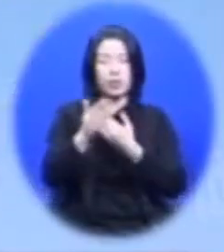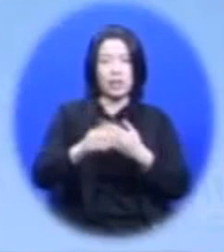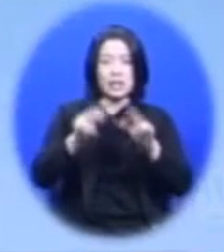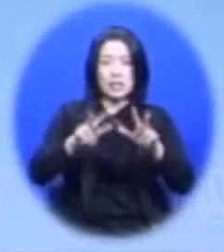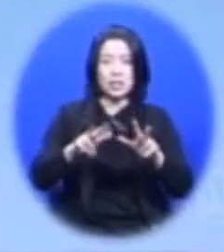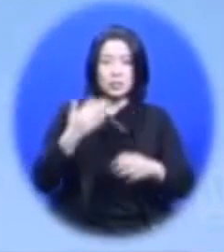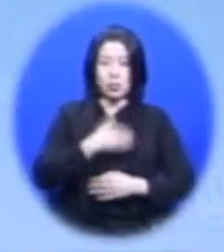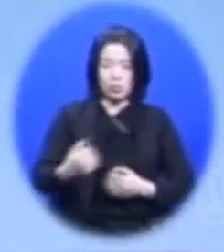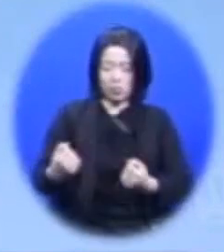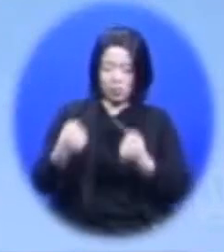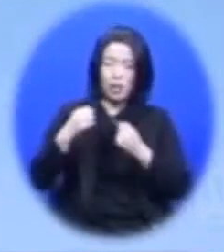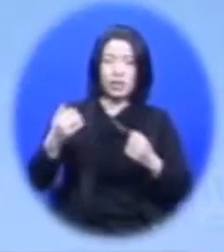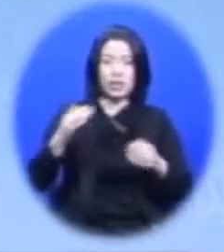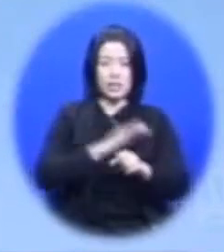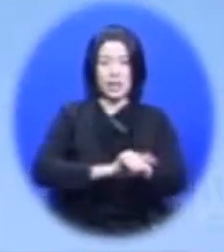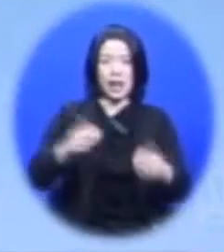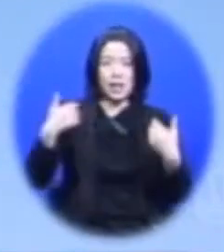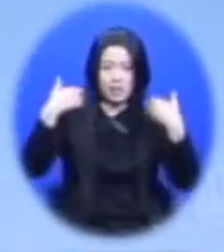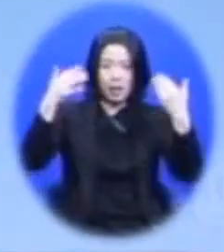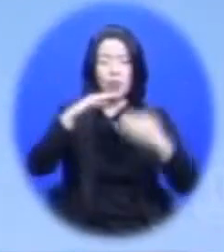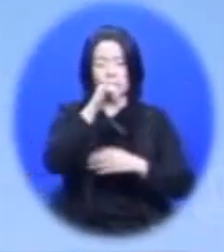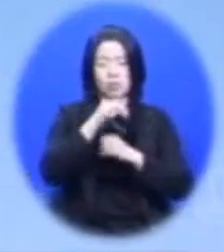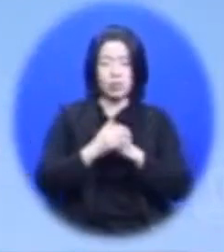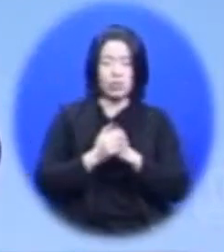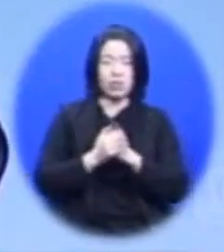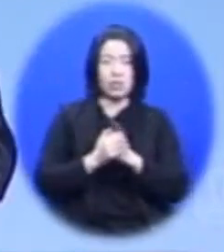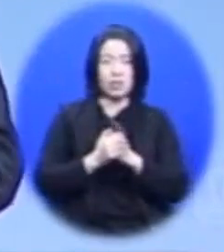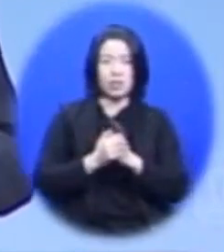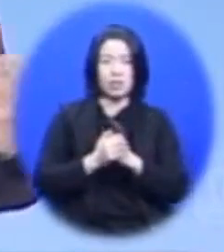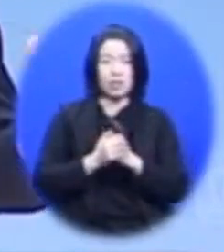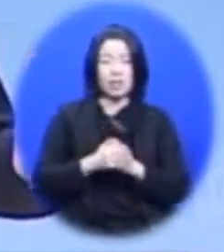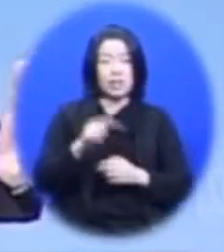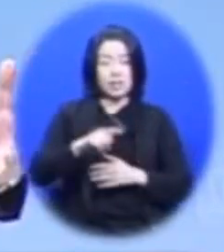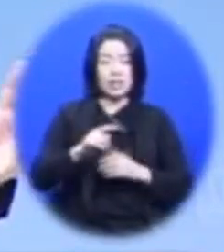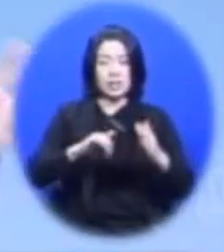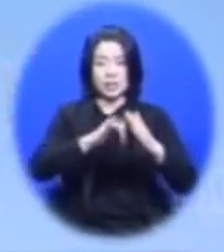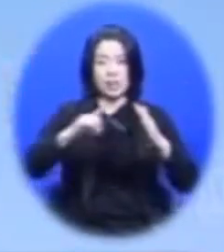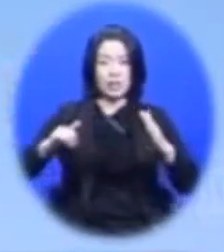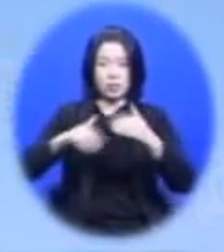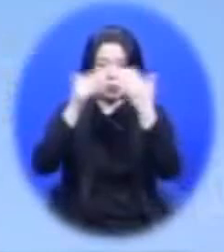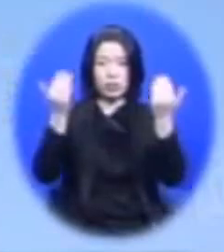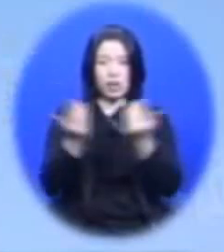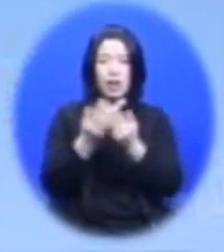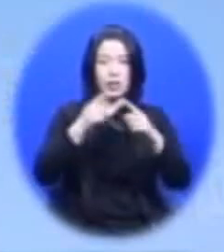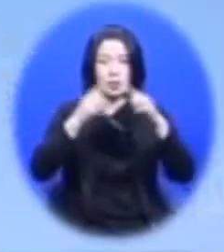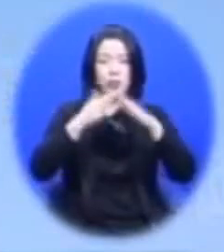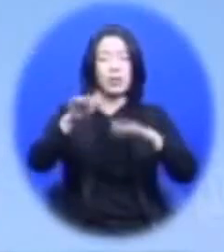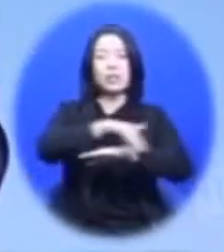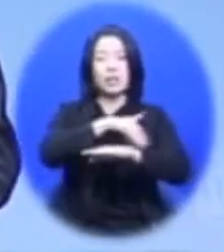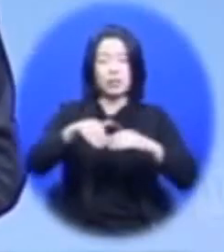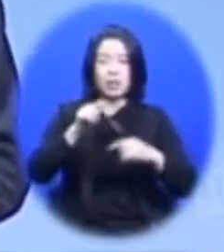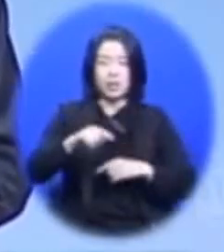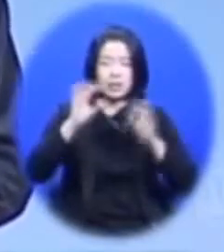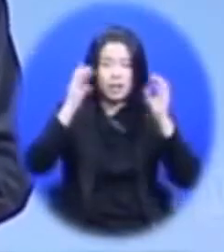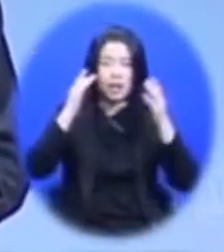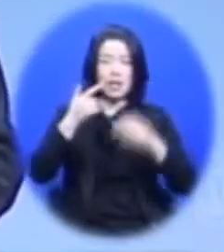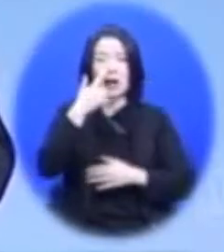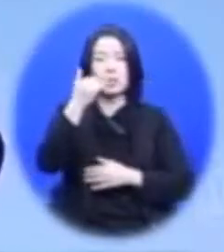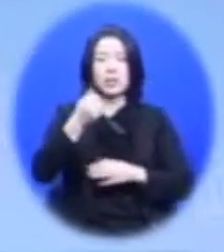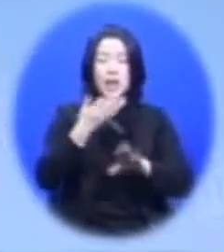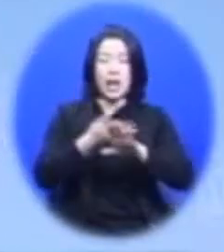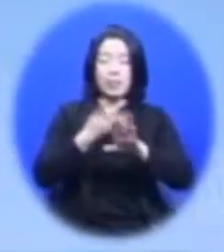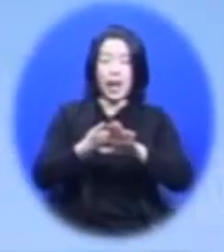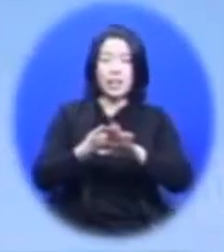건강하게 잘 자라고 있어요. 그 가족 다 교회 다니고 그 아이의 아버지가 다른